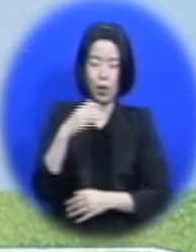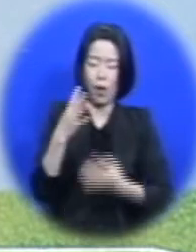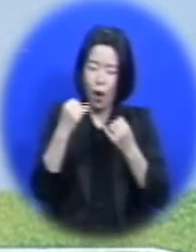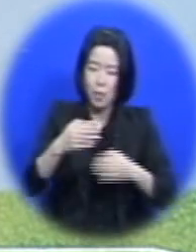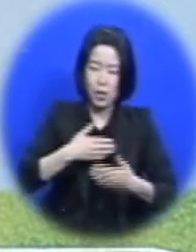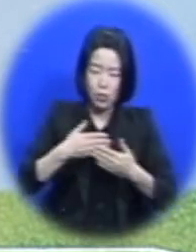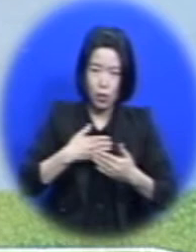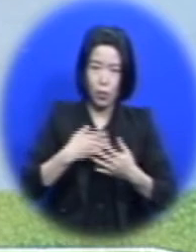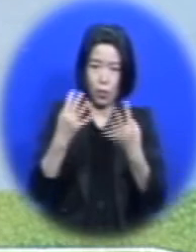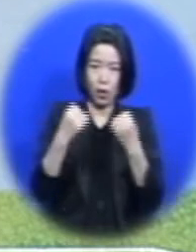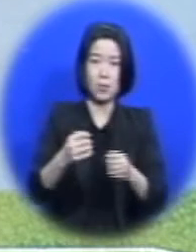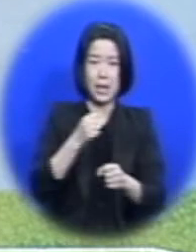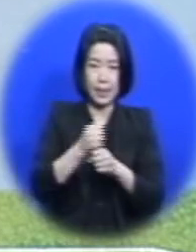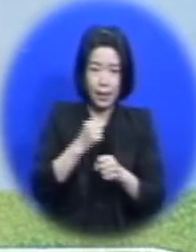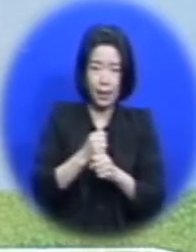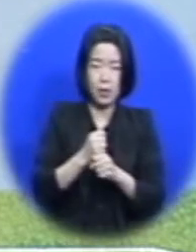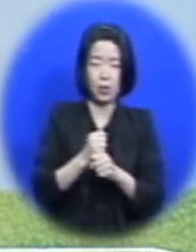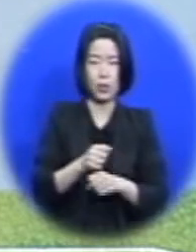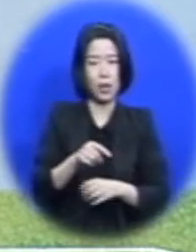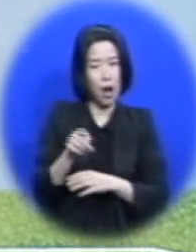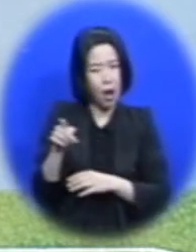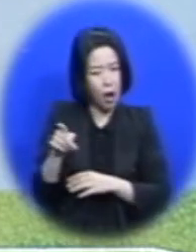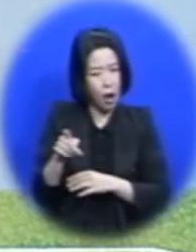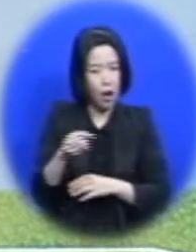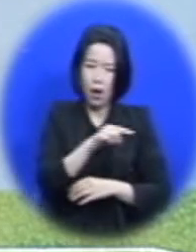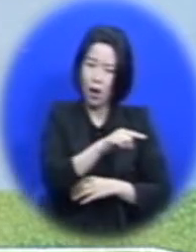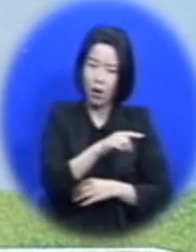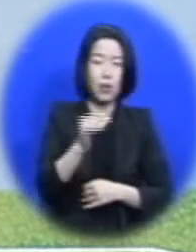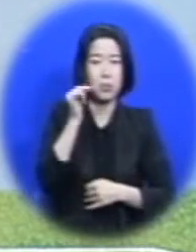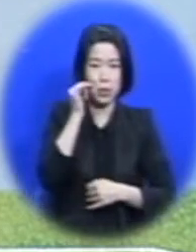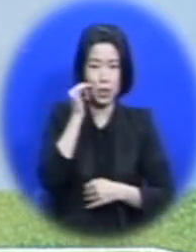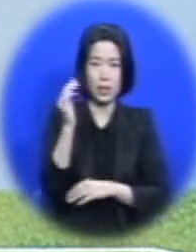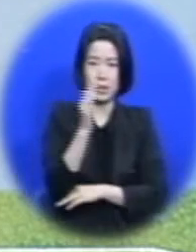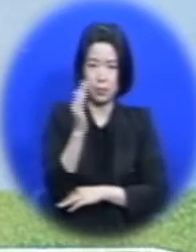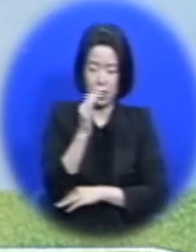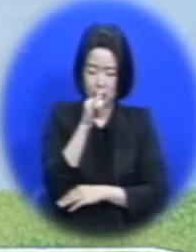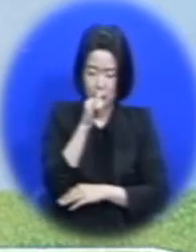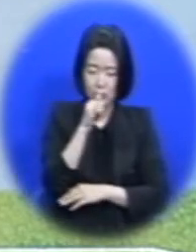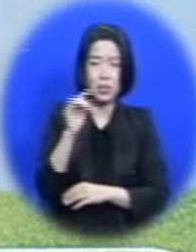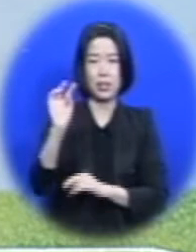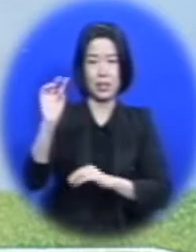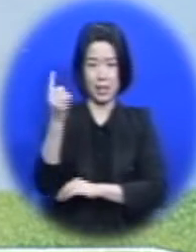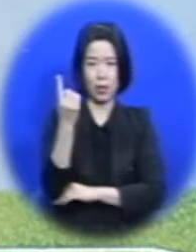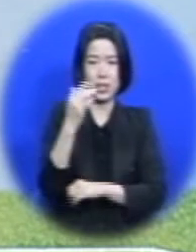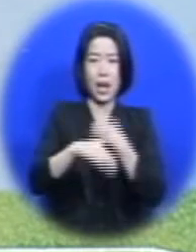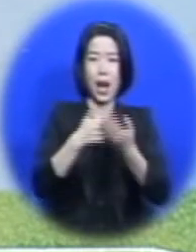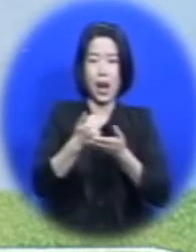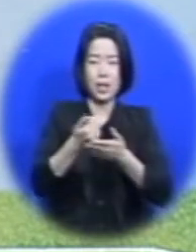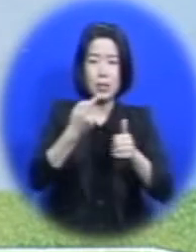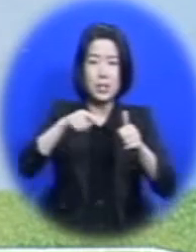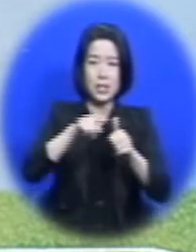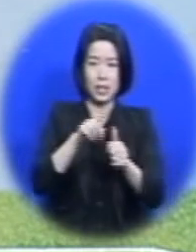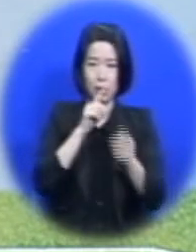난감하고 정말 이러지도 저러지도 못하는 이런 형편에서 지금 다윗이 하나님을 의지 한다고